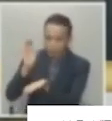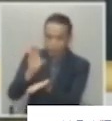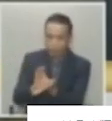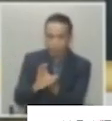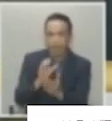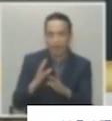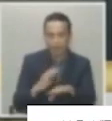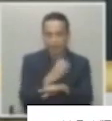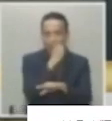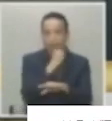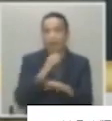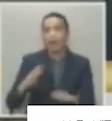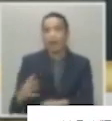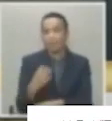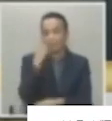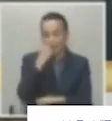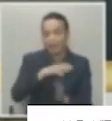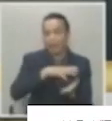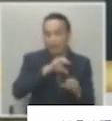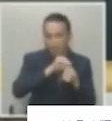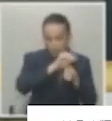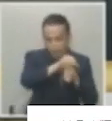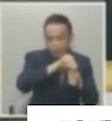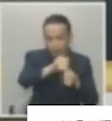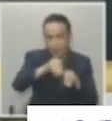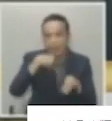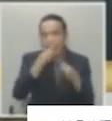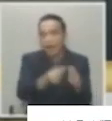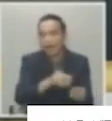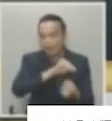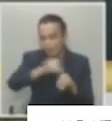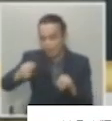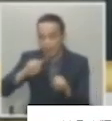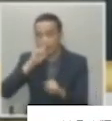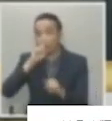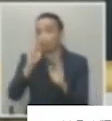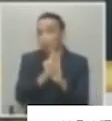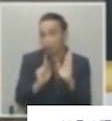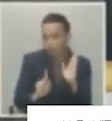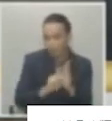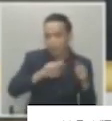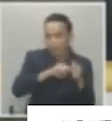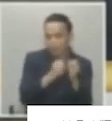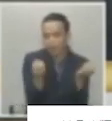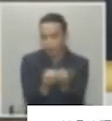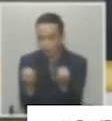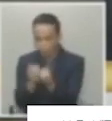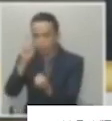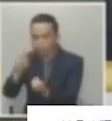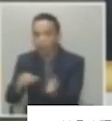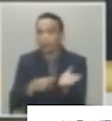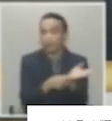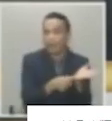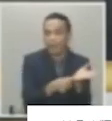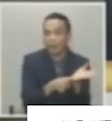จเนี่ยมันอยู่ในเรื่องที่ท่านเขียนไว้ในเล่มใหม่นี่เลยบอกว่ากฎหมายใดที่มีอุปสรรคต่อการพัฒนาประเทศเนี่ยต้องแก้คุณโอนผิ